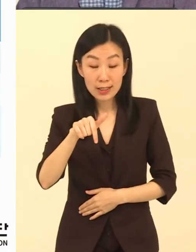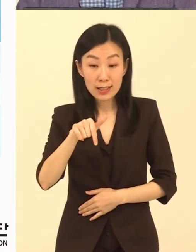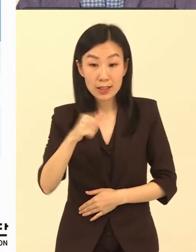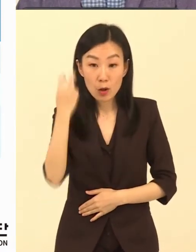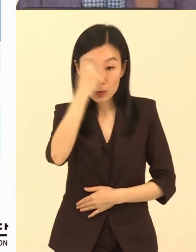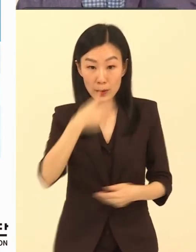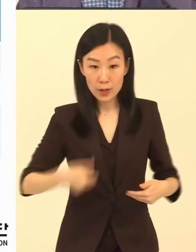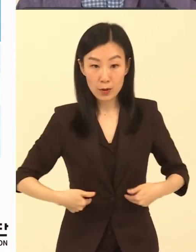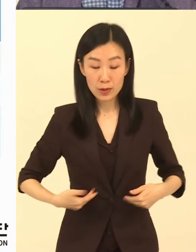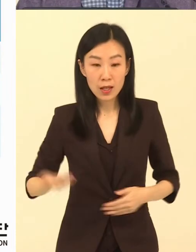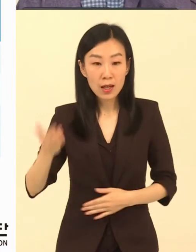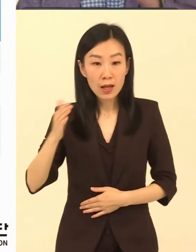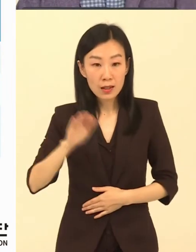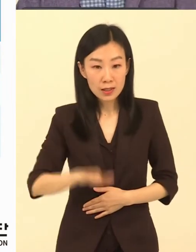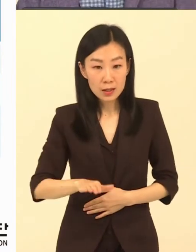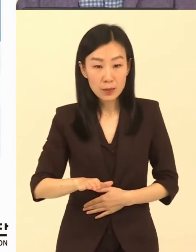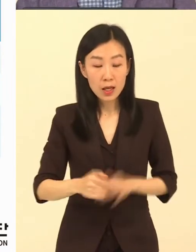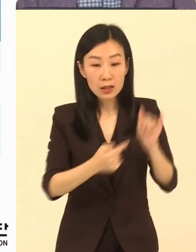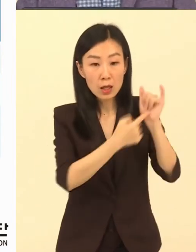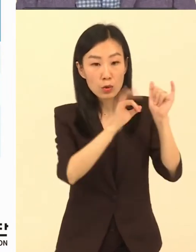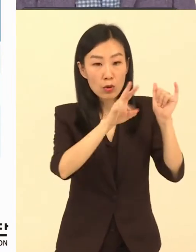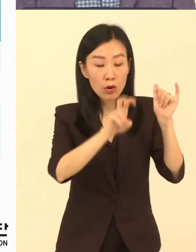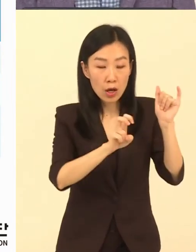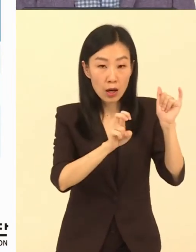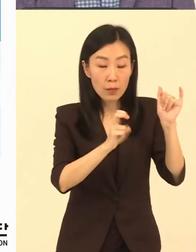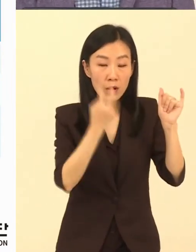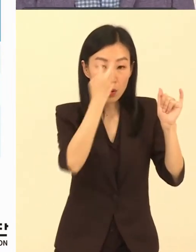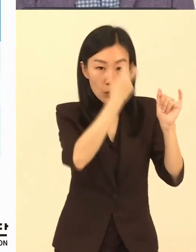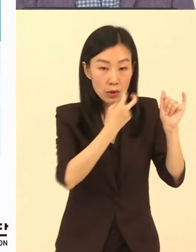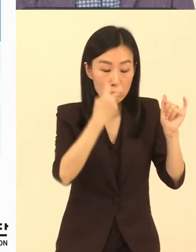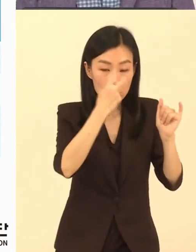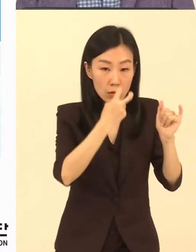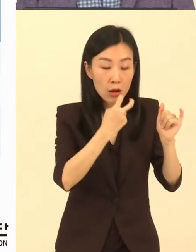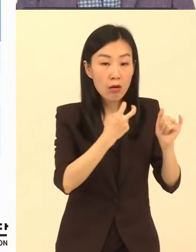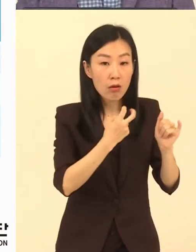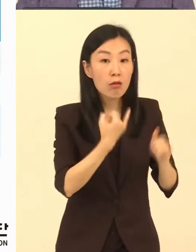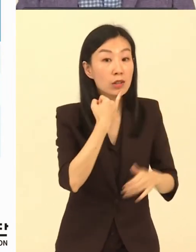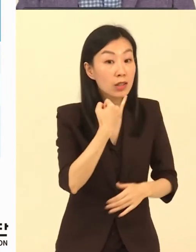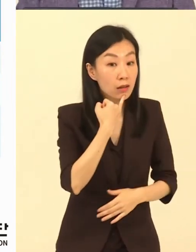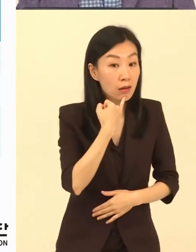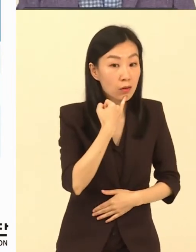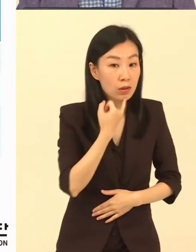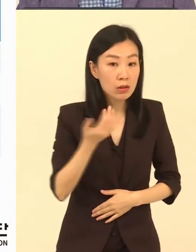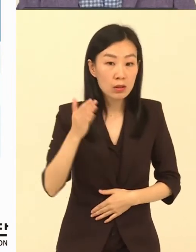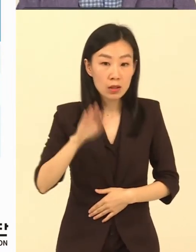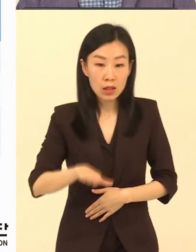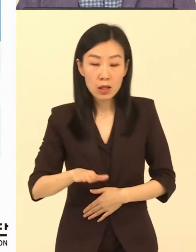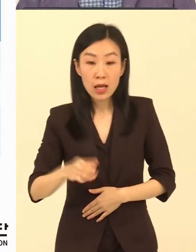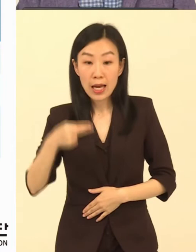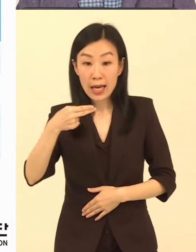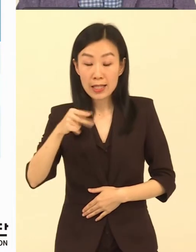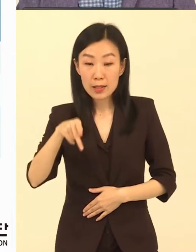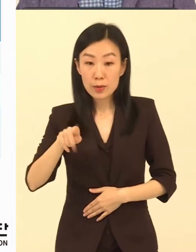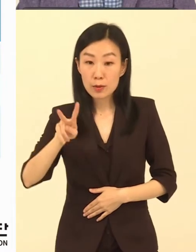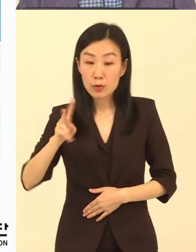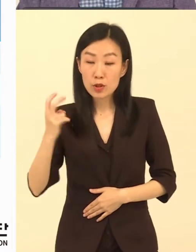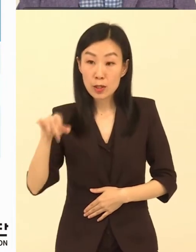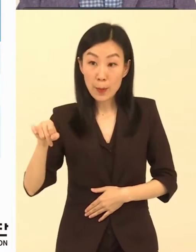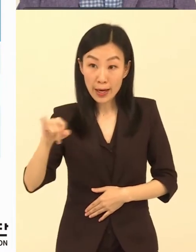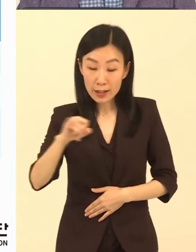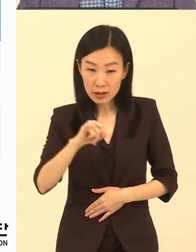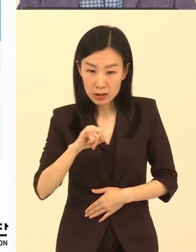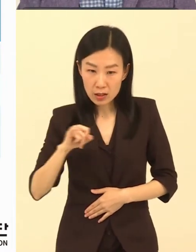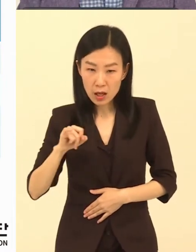하지만 자궁경부암 검사가 정상이고 인유두종 바이러스가 양성인 경우, 특히 가장